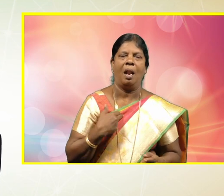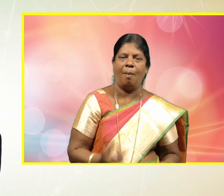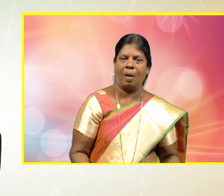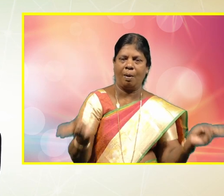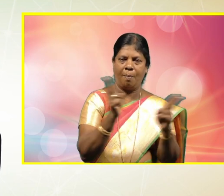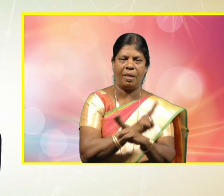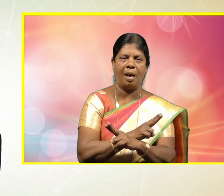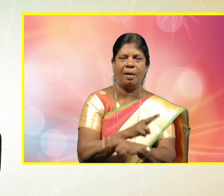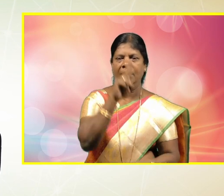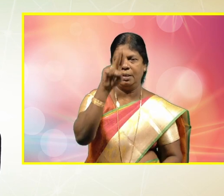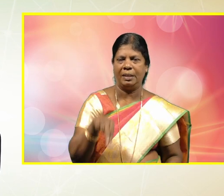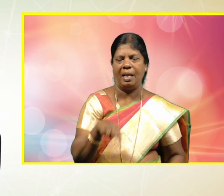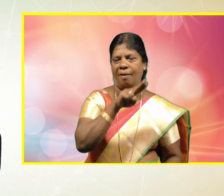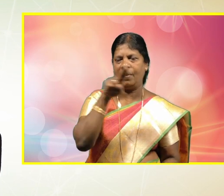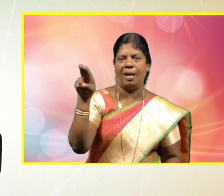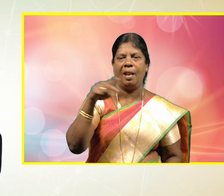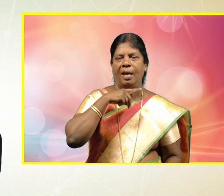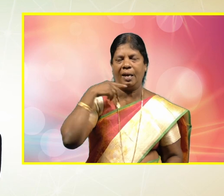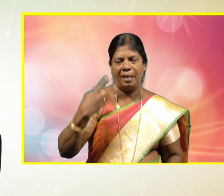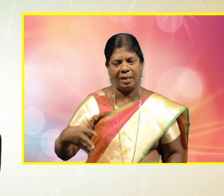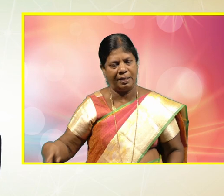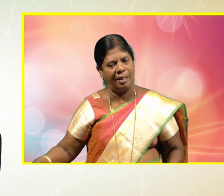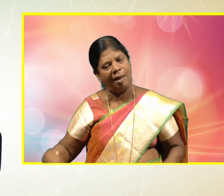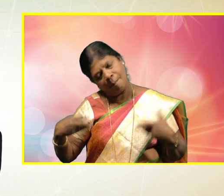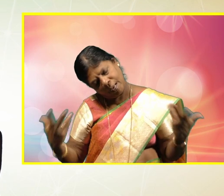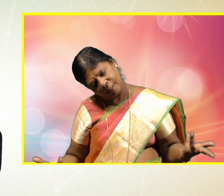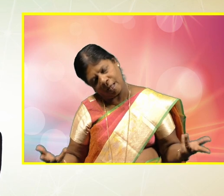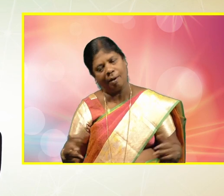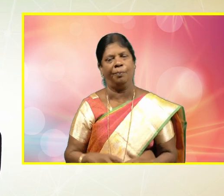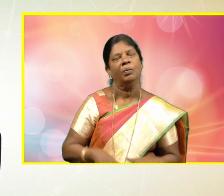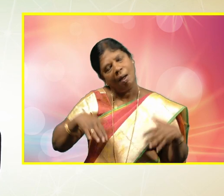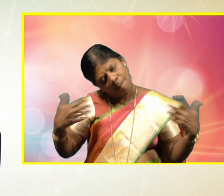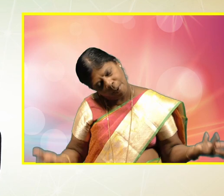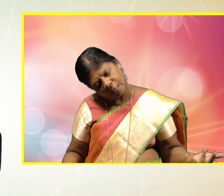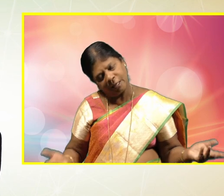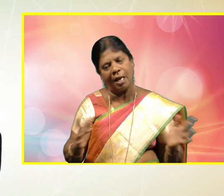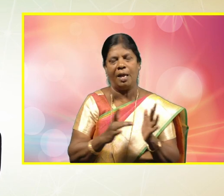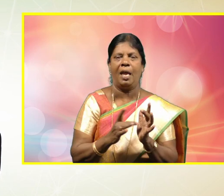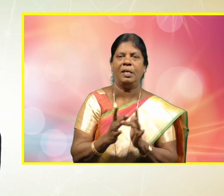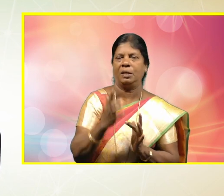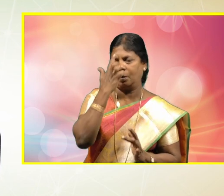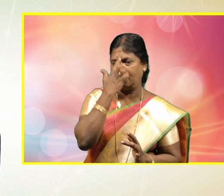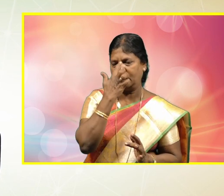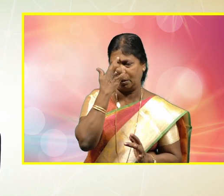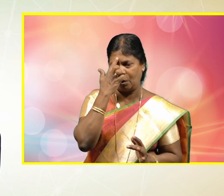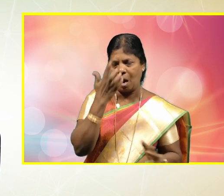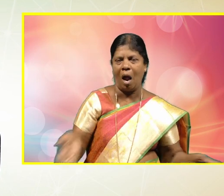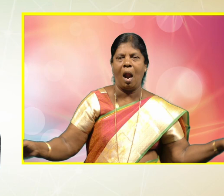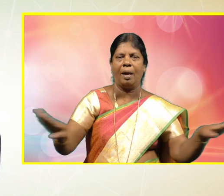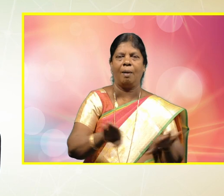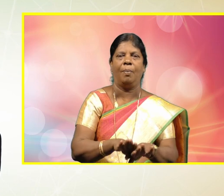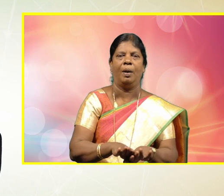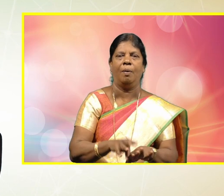பதிலாக சிலுவையில் இரத்தம் சிந்தி மரித்தார். மரித்த இயேசு கிறிஸ்து அடக்கம்